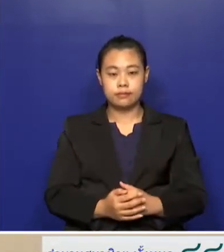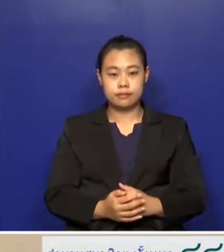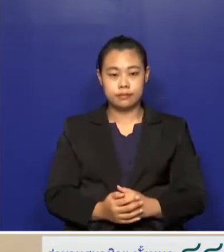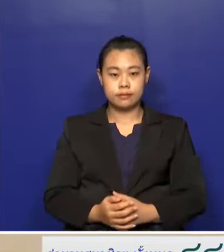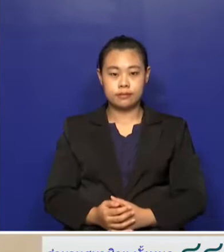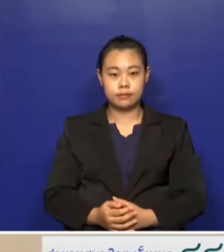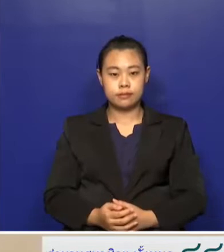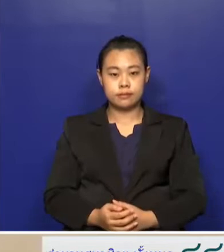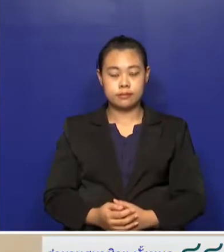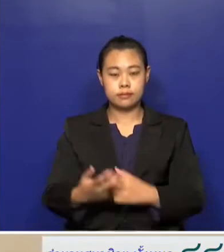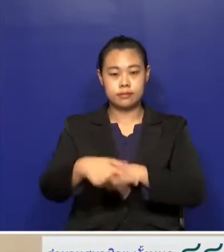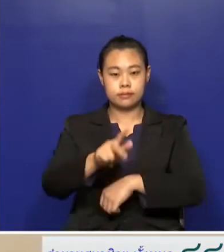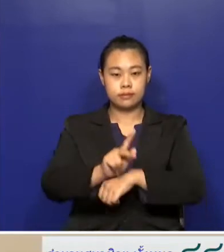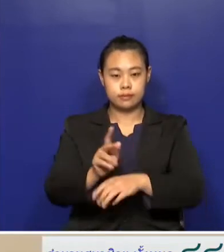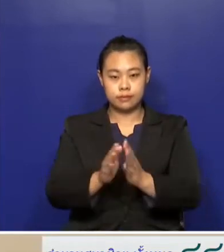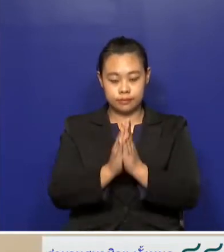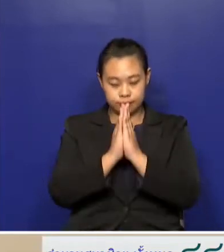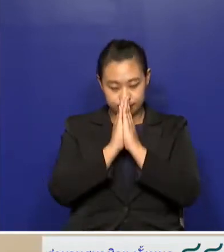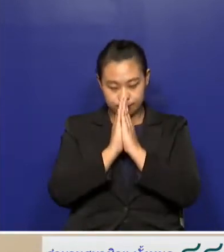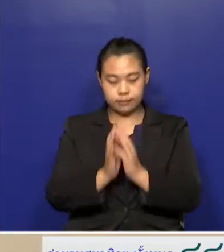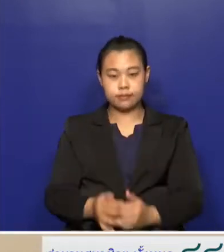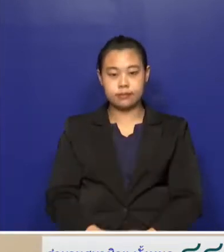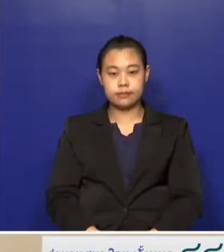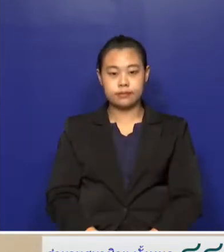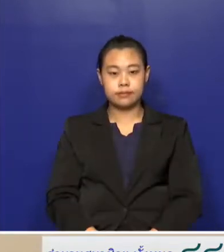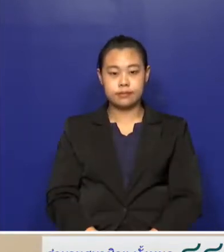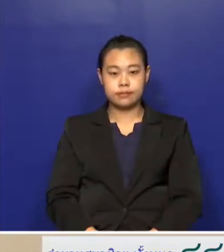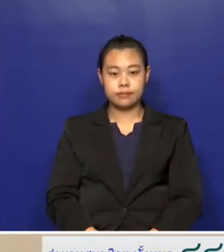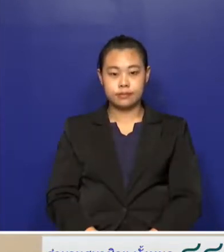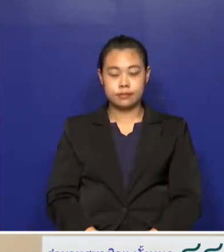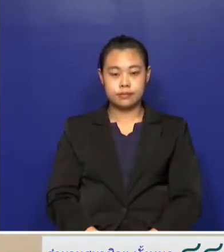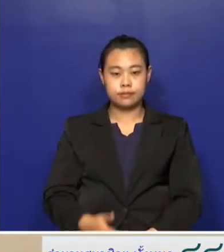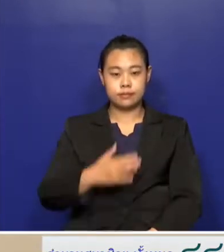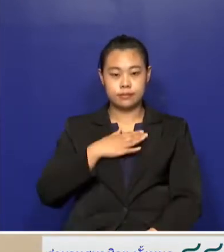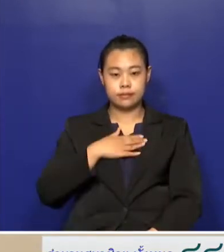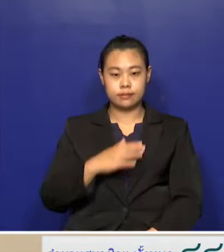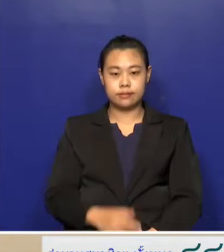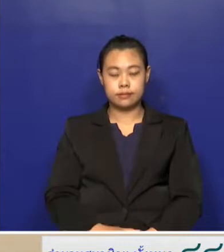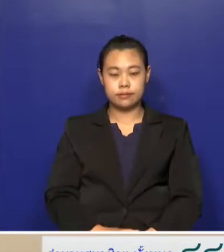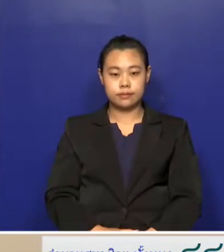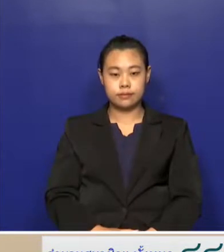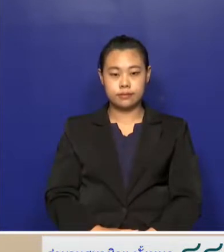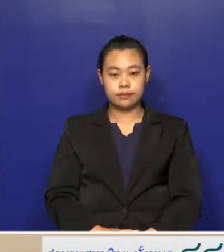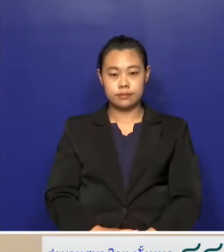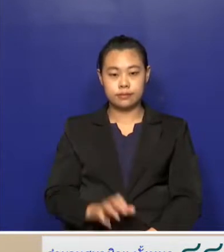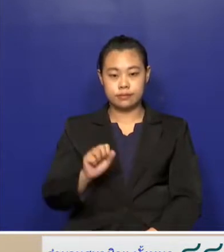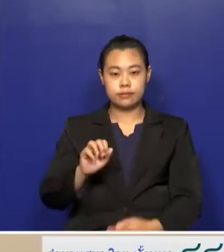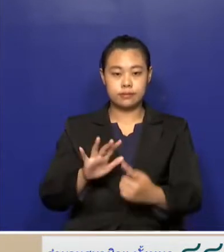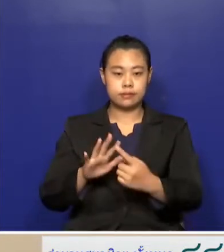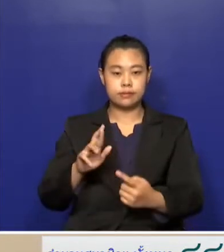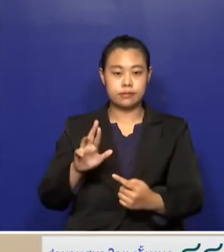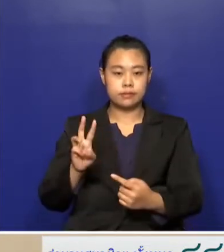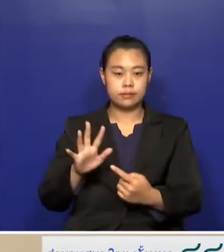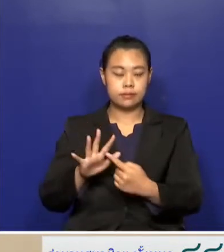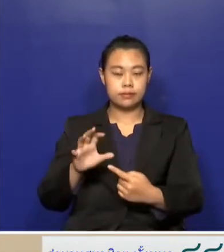เรียนท่านประธานสภาผู้แทนราษฎรที่เคารพผมรองศาสตราจารย์สุรวาททองบุ